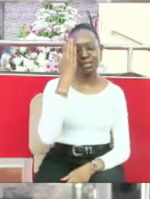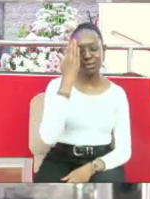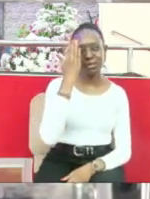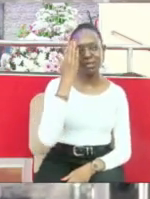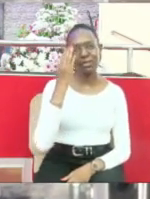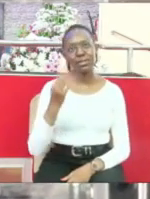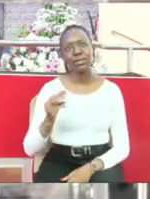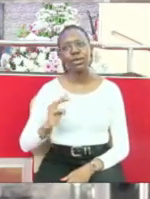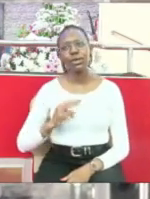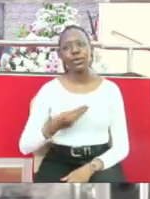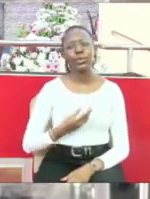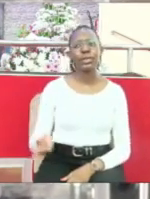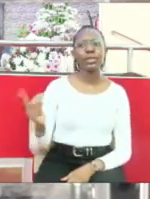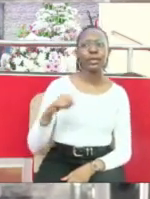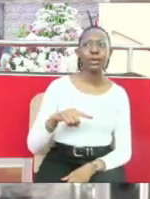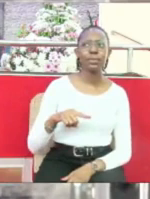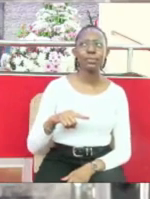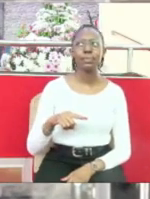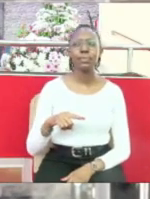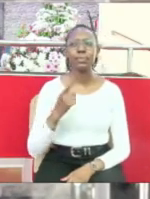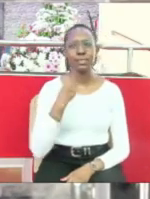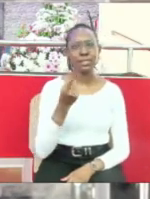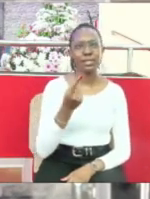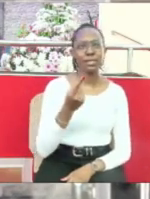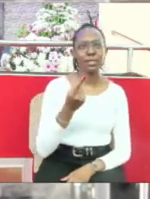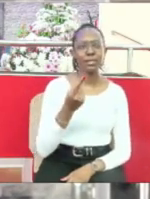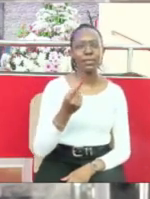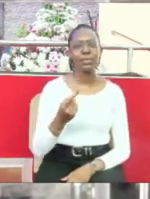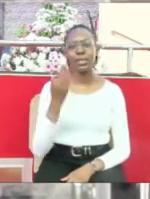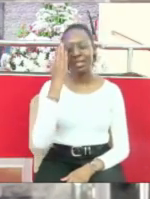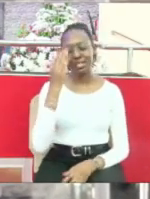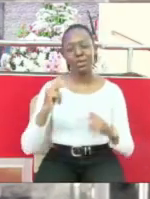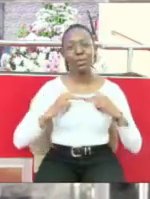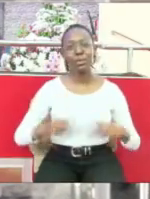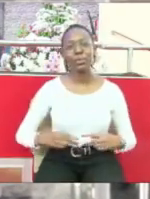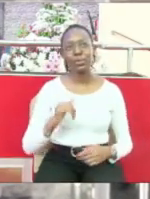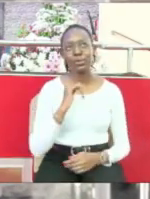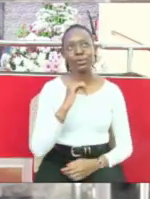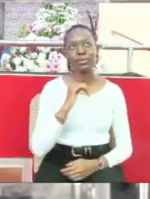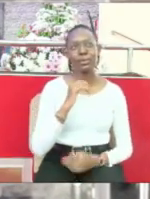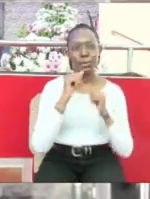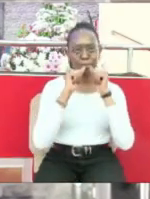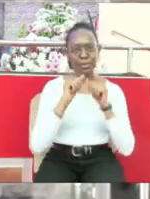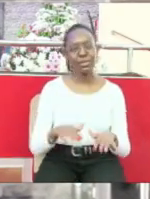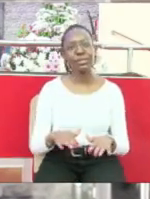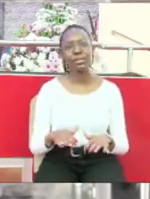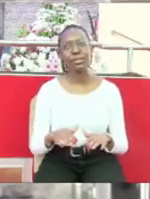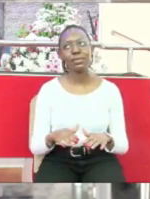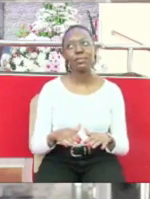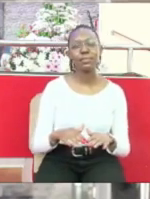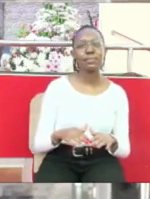huwa tunarudi, saying, tukisema, how watu, these people, wamebarikiwa, they are blessed. Sio kwamba kuna